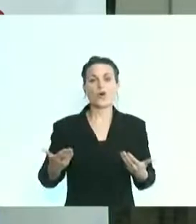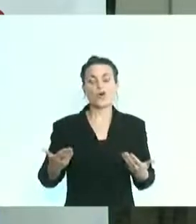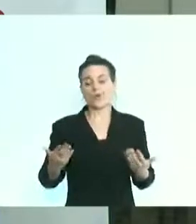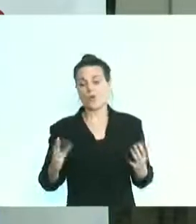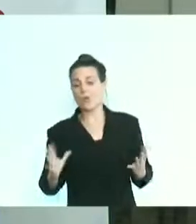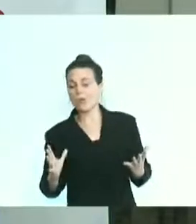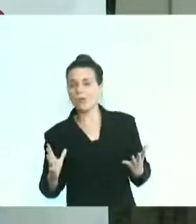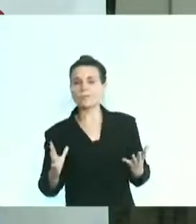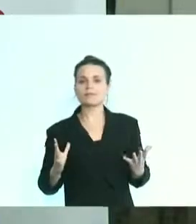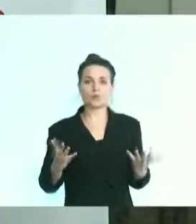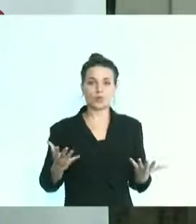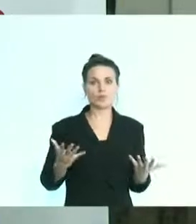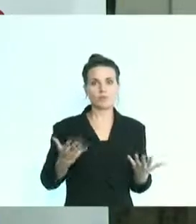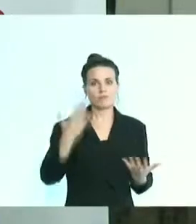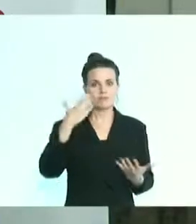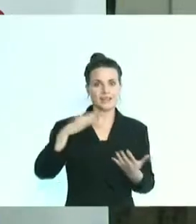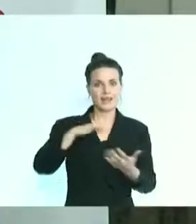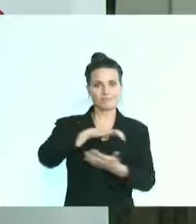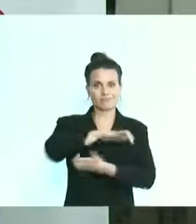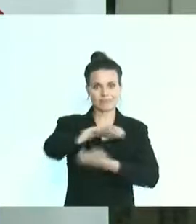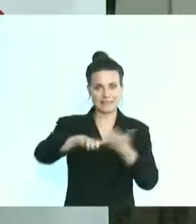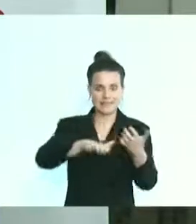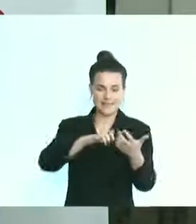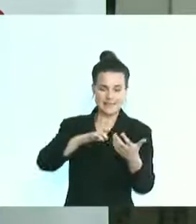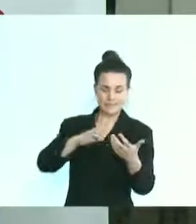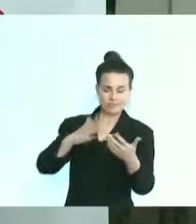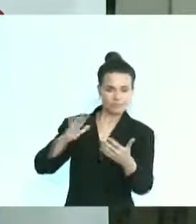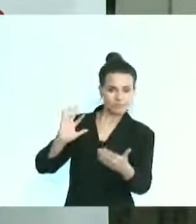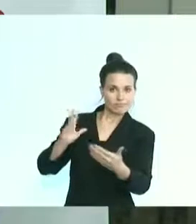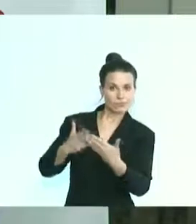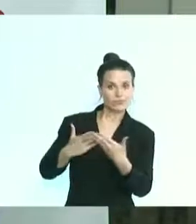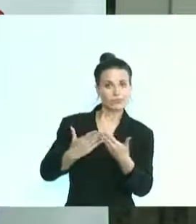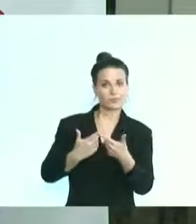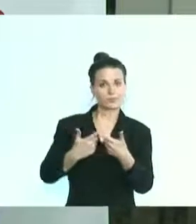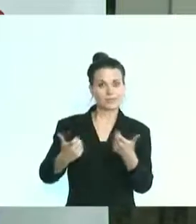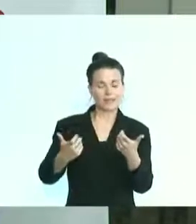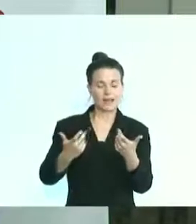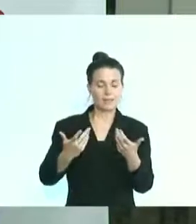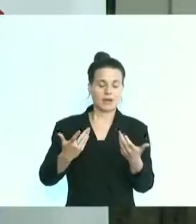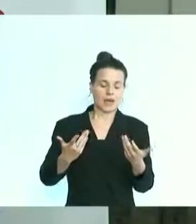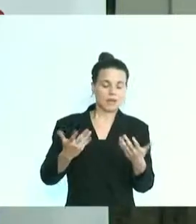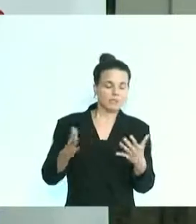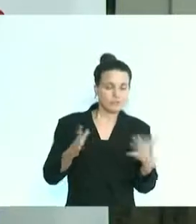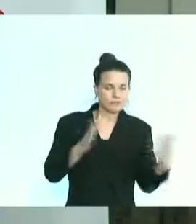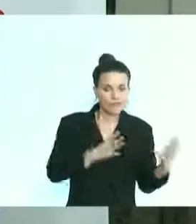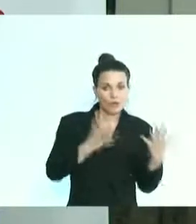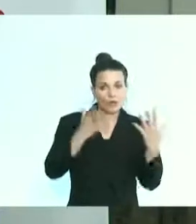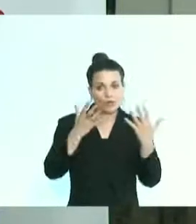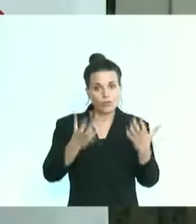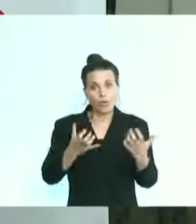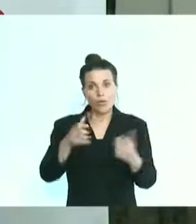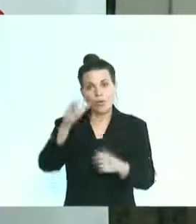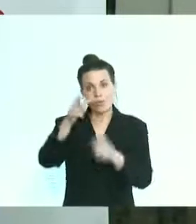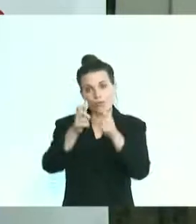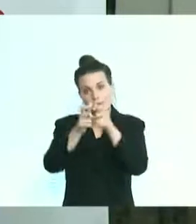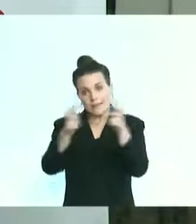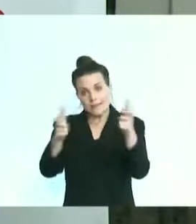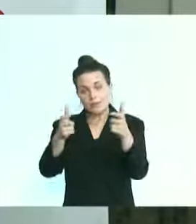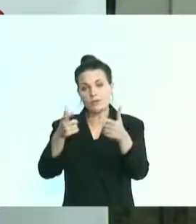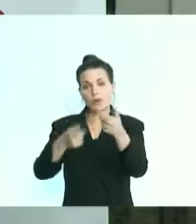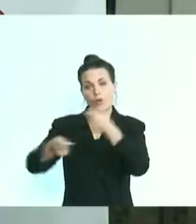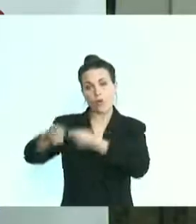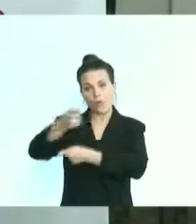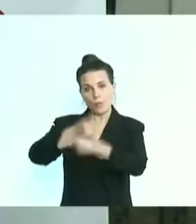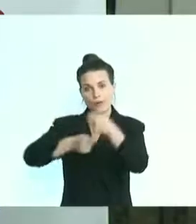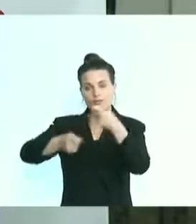faire d'une force cette mise en accessibilité. Je pense que nos commerçants, nos gestionnaires d'établissements, les propriétaires ont énormément souffert